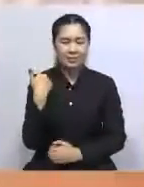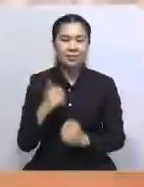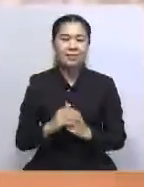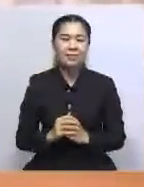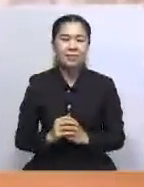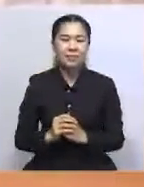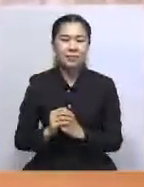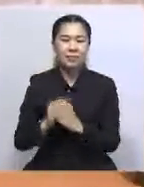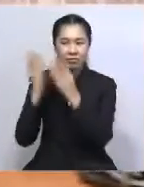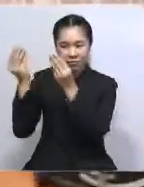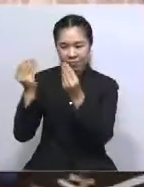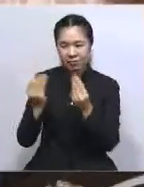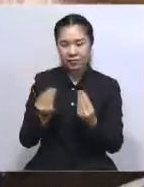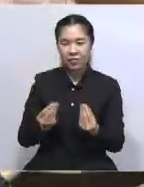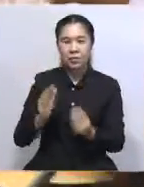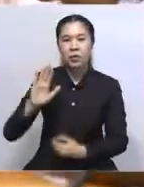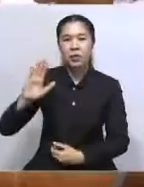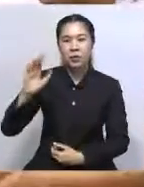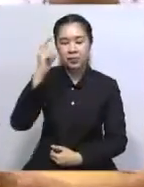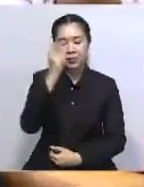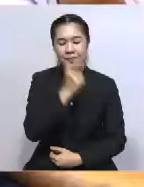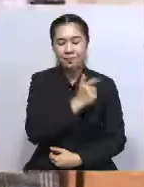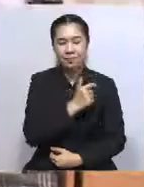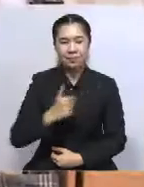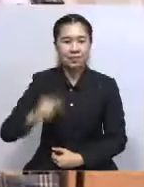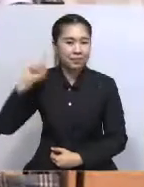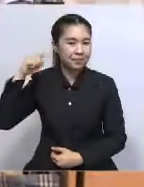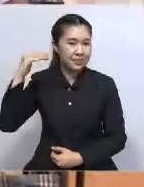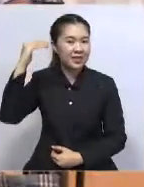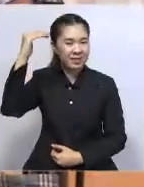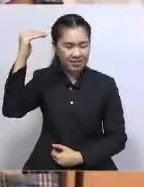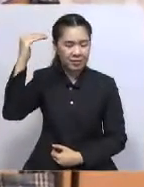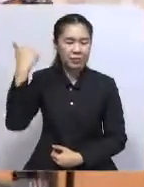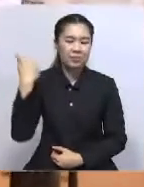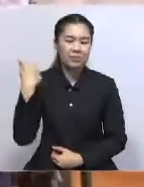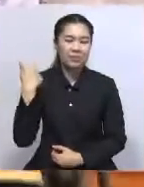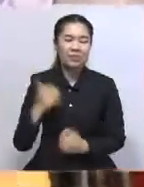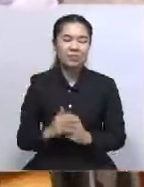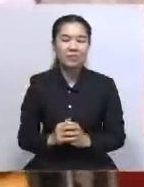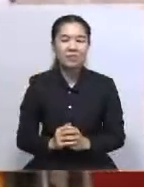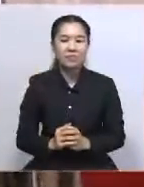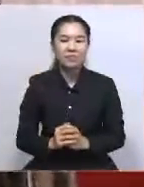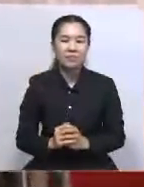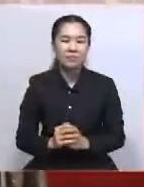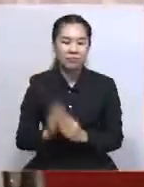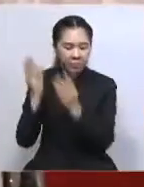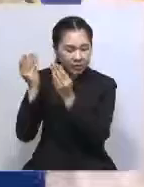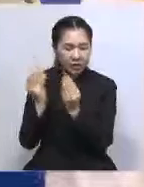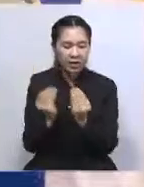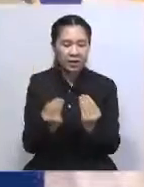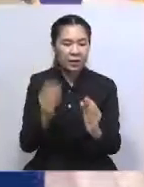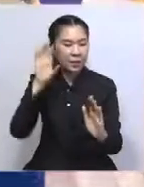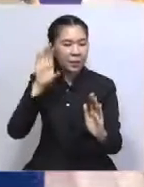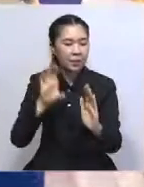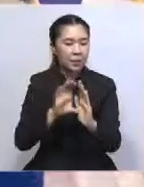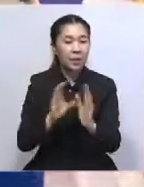คุณจากสมเด็จพระเจ้าพี่นางเธอเจ้าฟ้ากัลยาณิวัฒนากรมหลวงนราธิวาสราชนครินทร์พระราชทานให้เป็นสัญลักษ